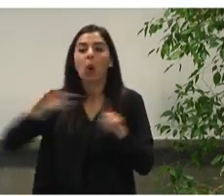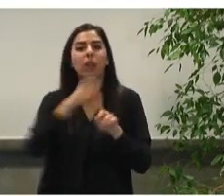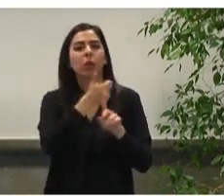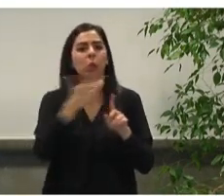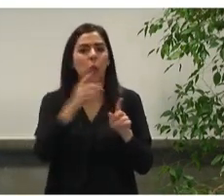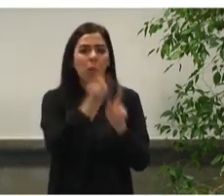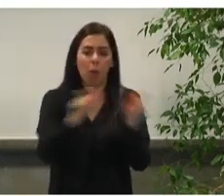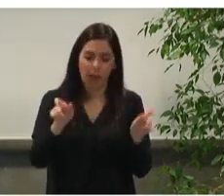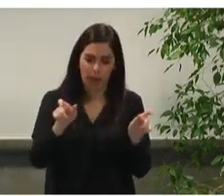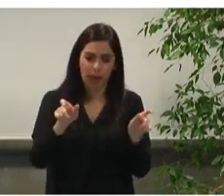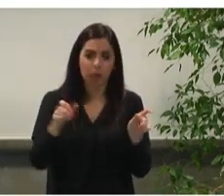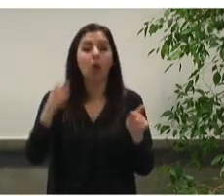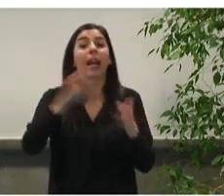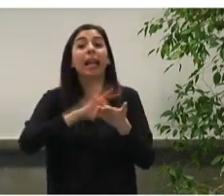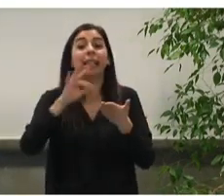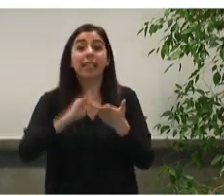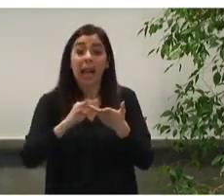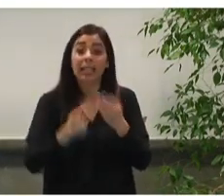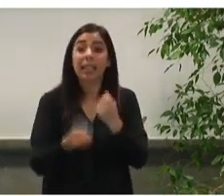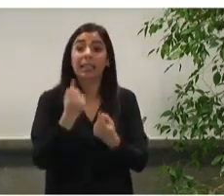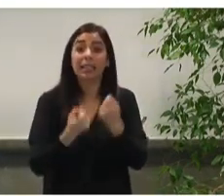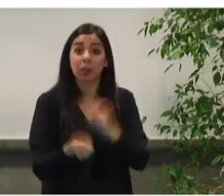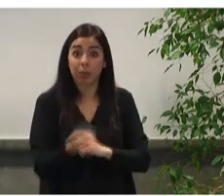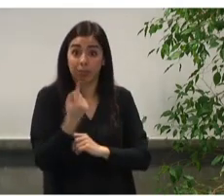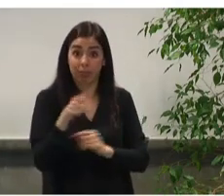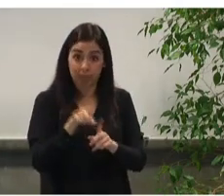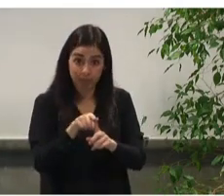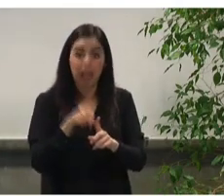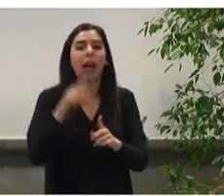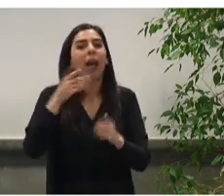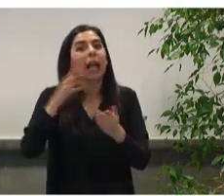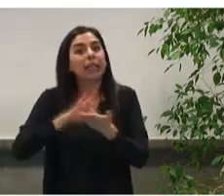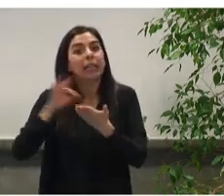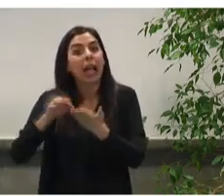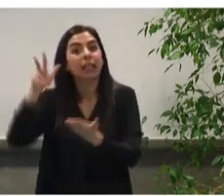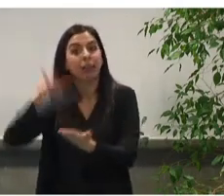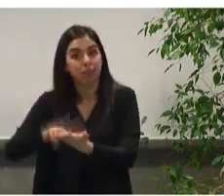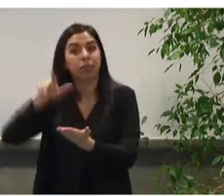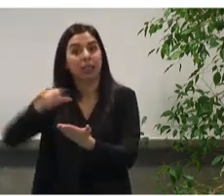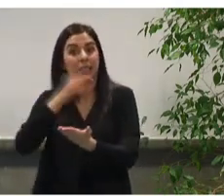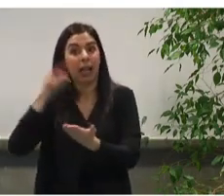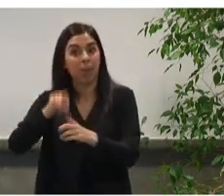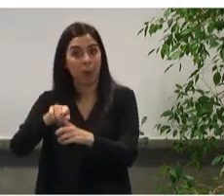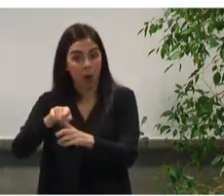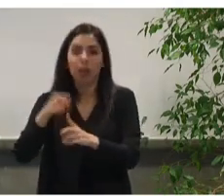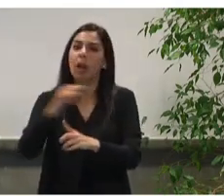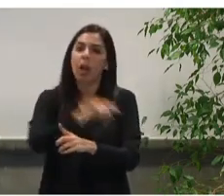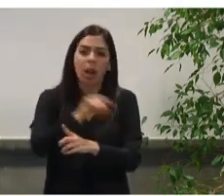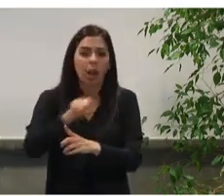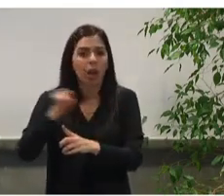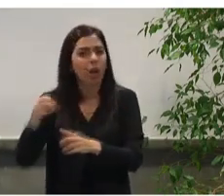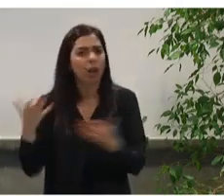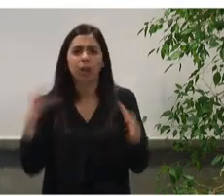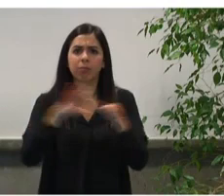dei sintomi e per data di notifica non hanno niente a che fare una con l'altra, per due motivi.